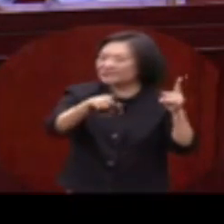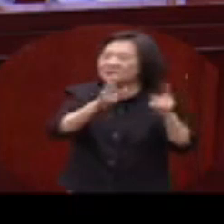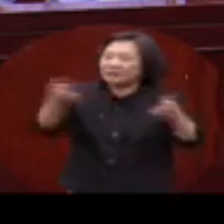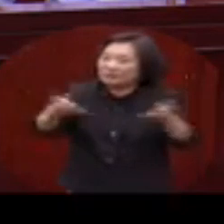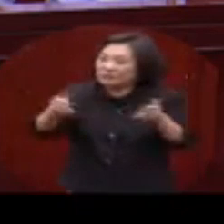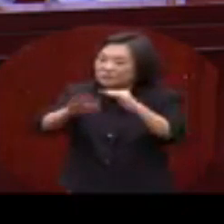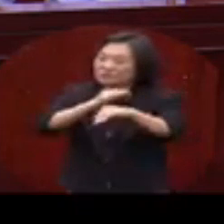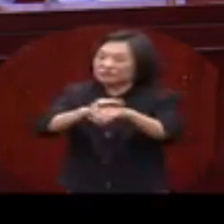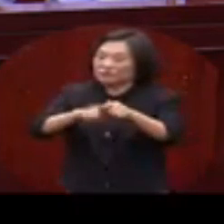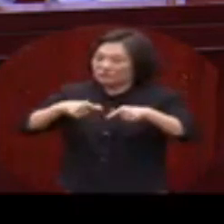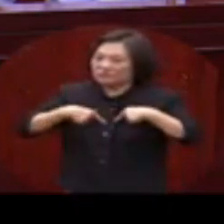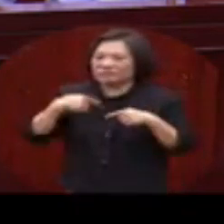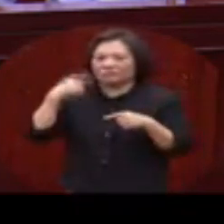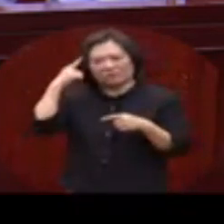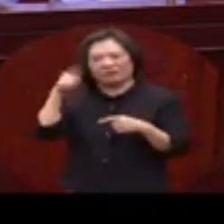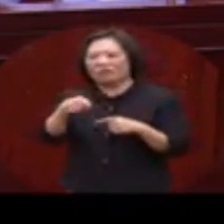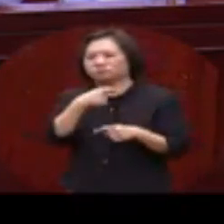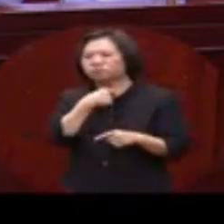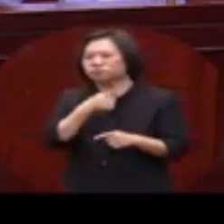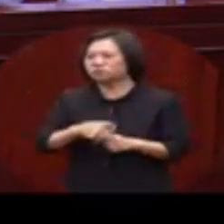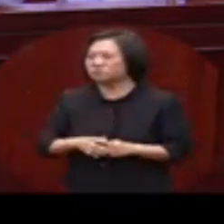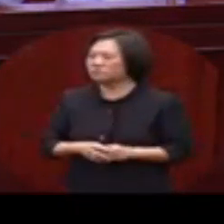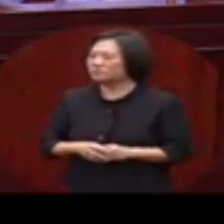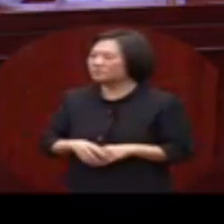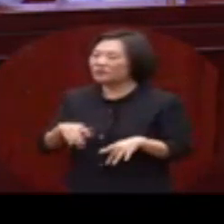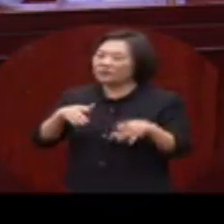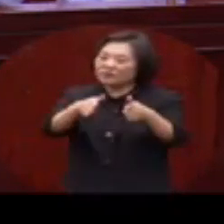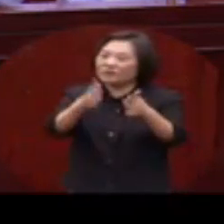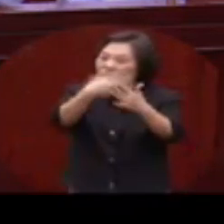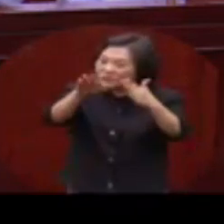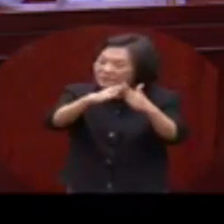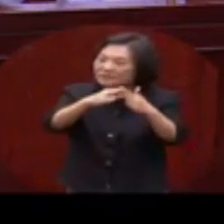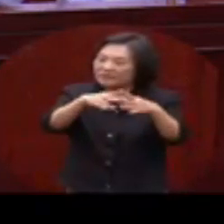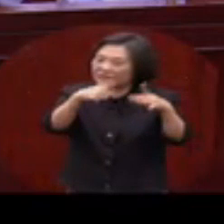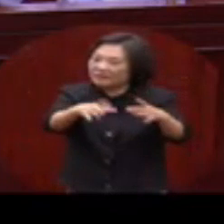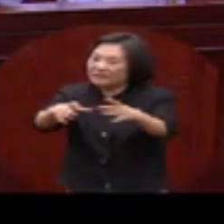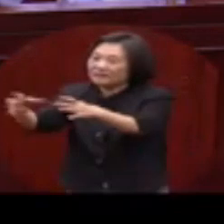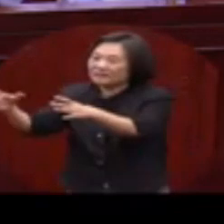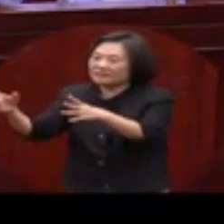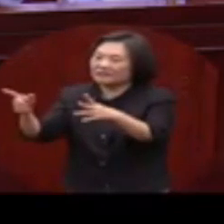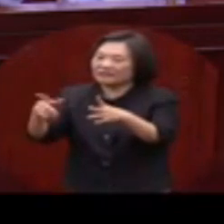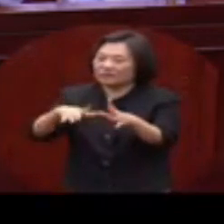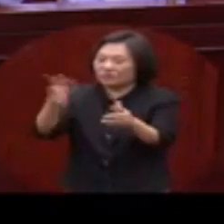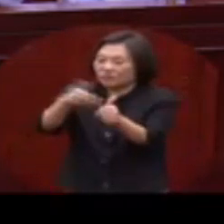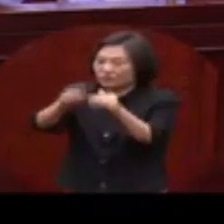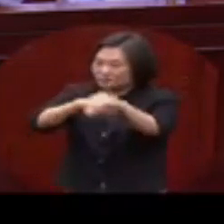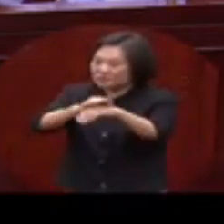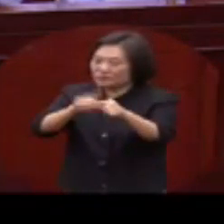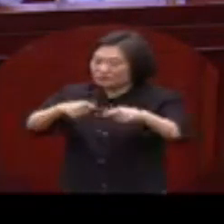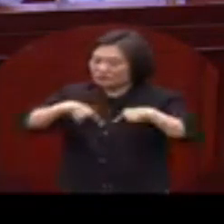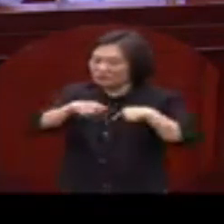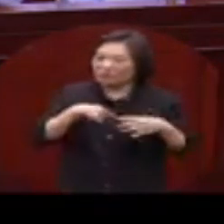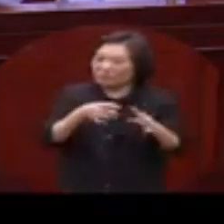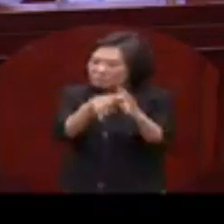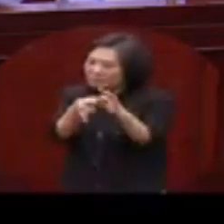心的人找来谈谈看，我们如何跟各大学的育成中心去结合，那市政府就给他 support。 我想这会比我